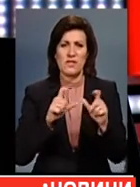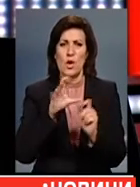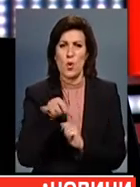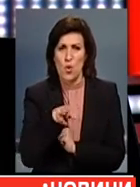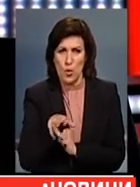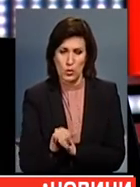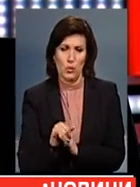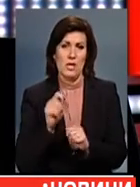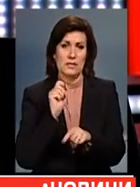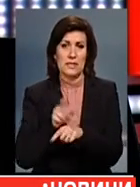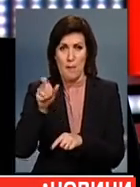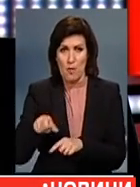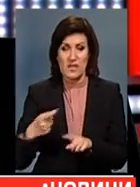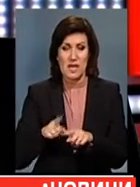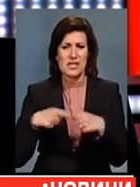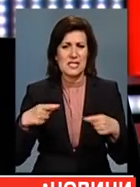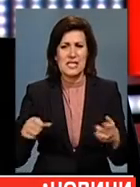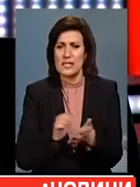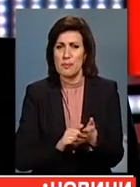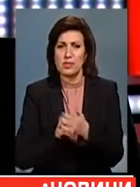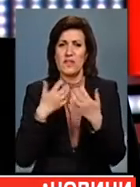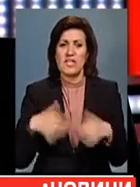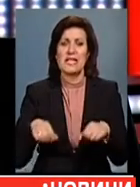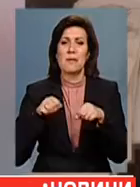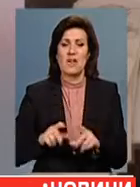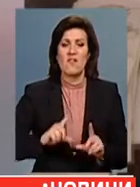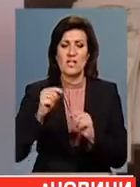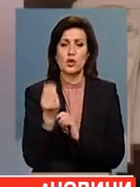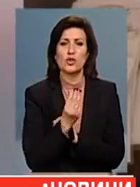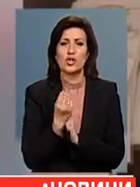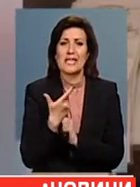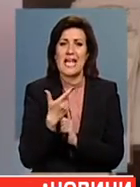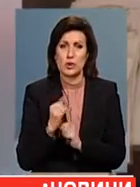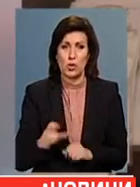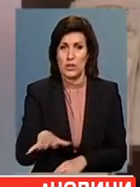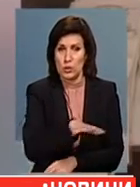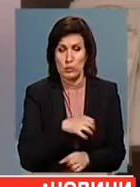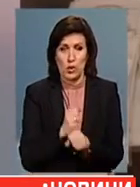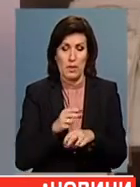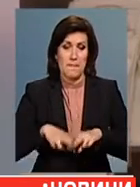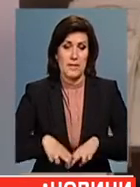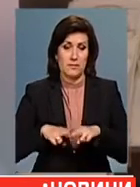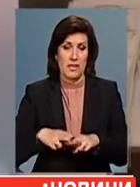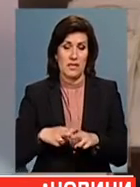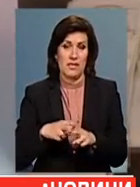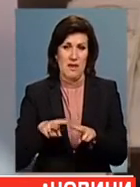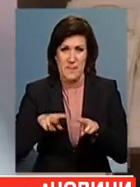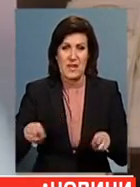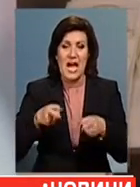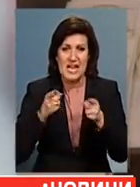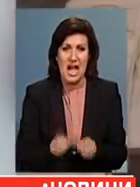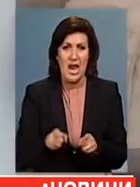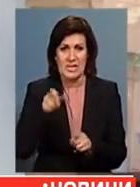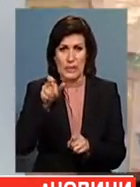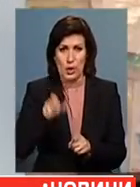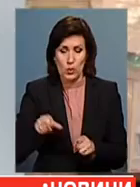коду. Замовникам, які з різних причин втратили право в'їзду до шенгенської зони, робили паспорти двійники реальних